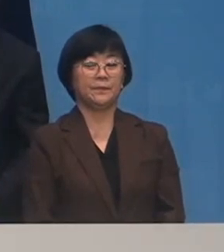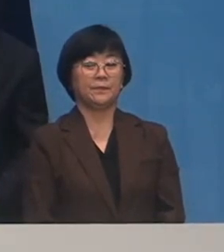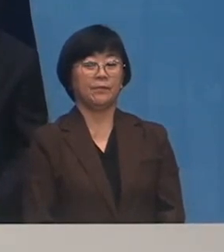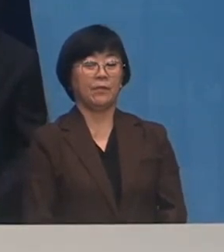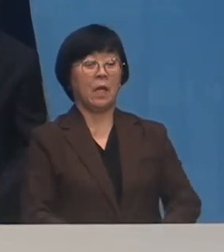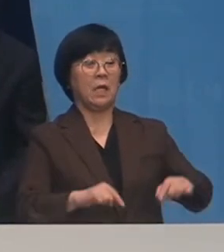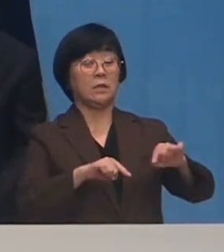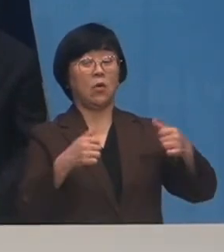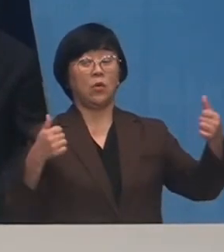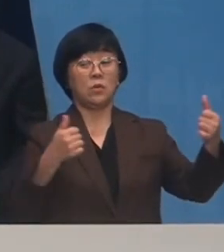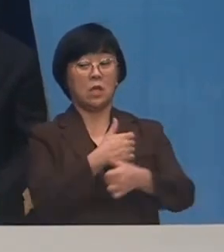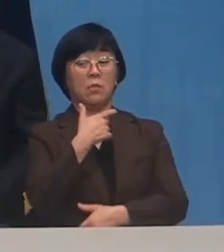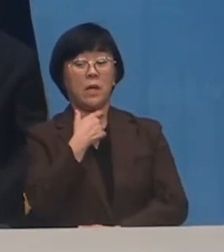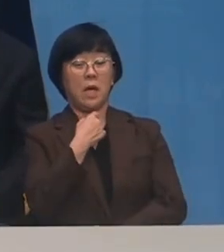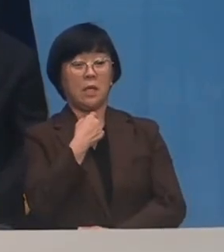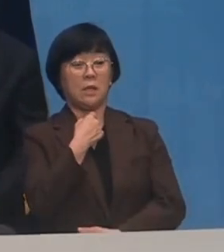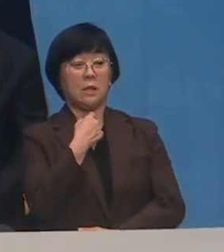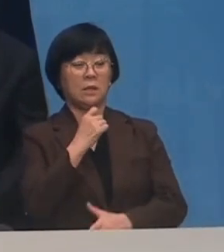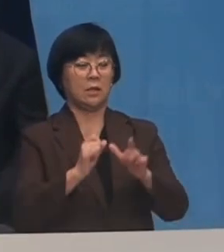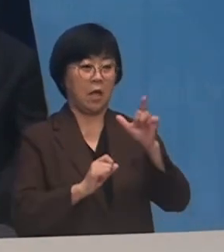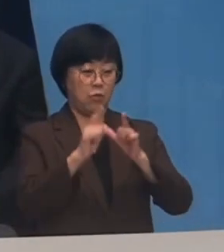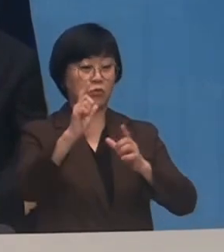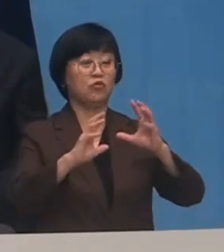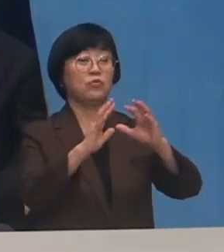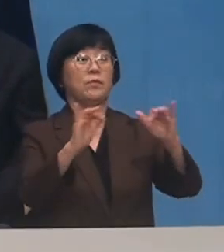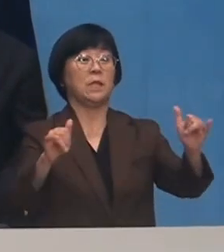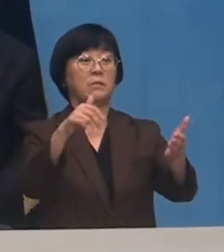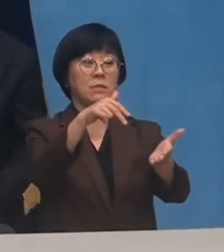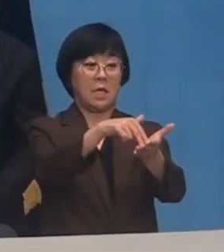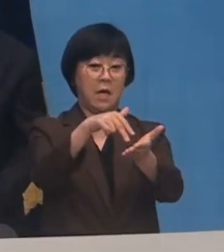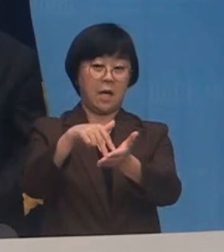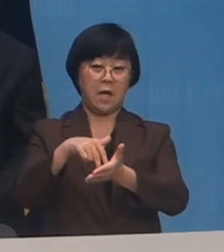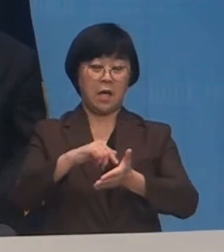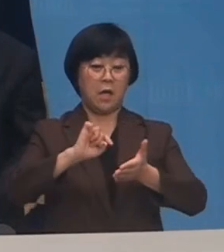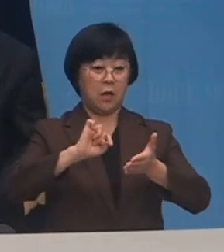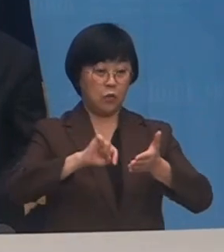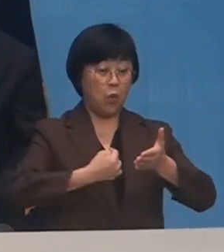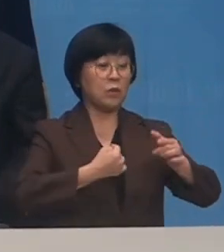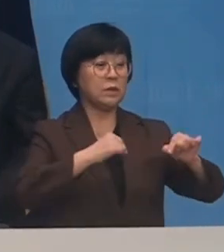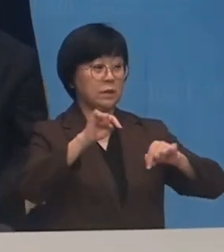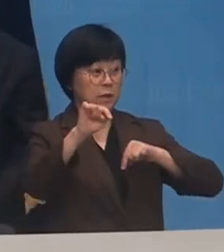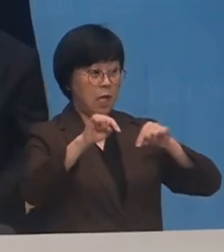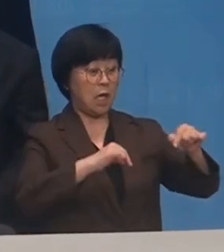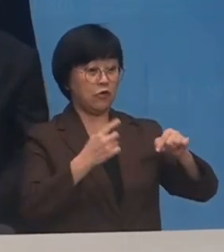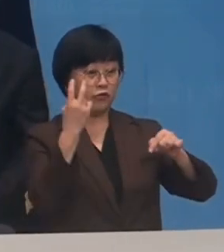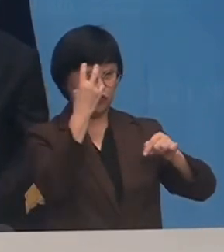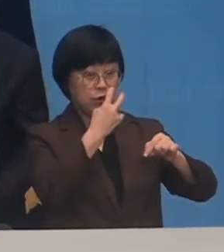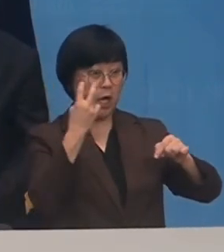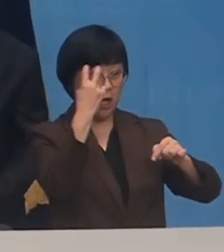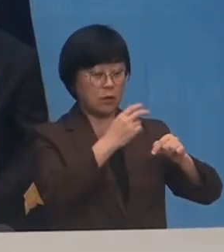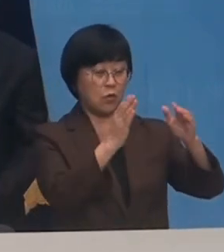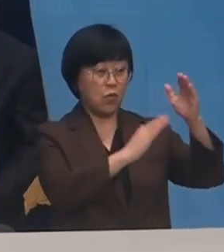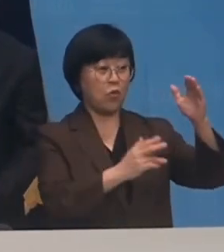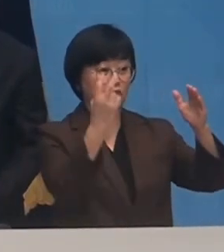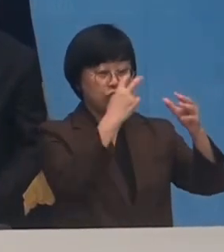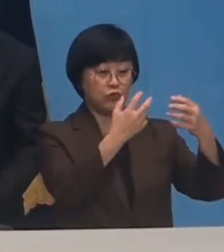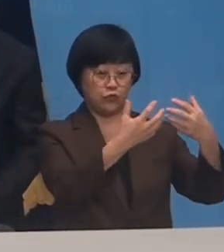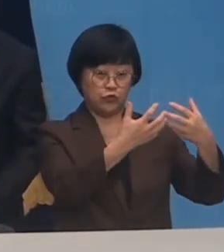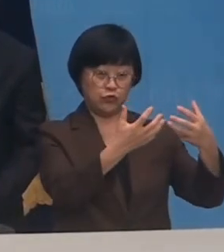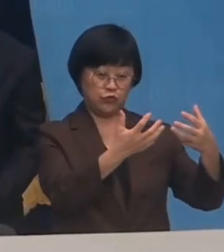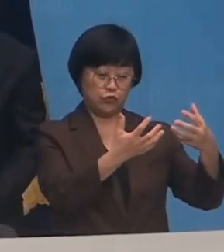정권 교체를 바라는 대다수 국민들은 독재 수사처인 공수처를